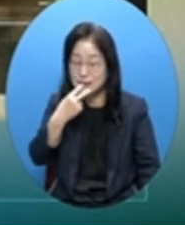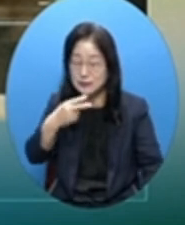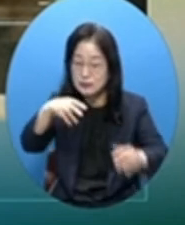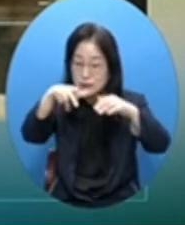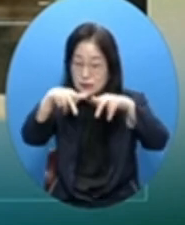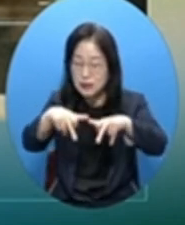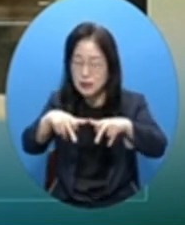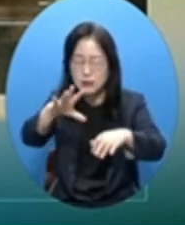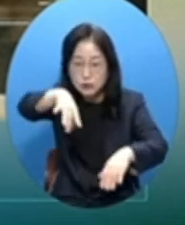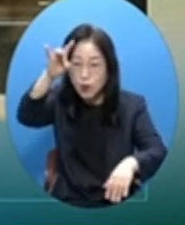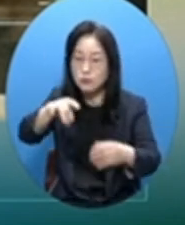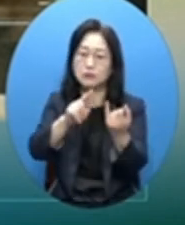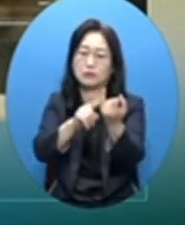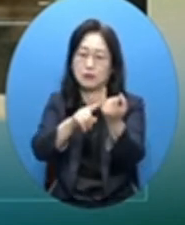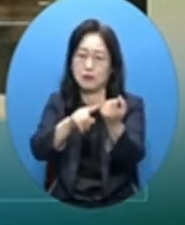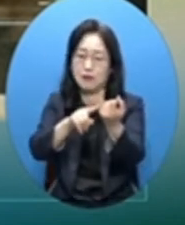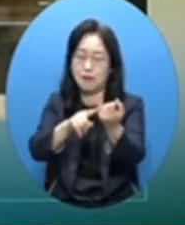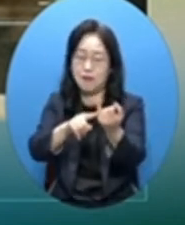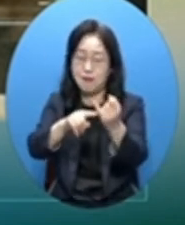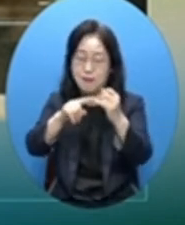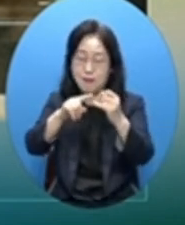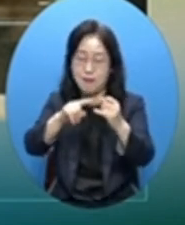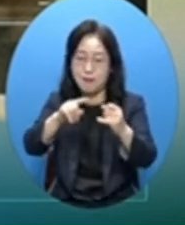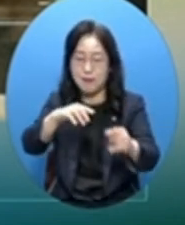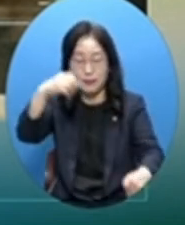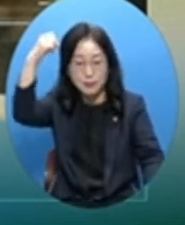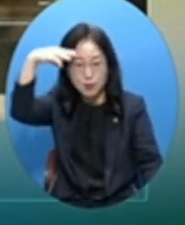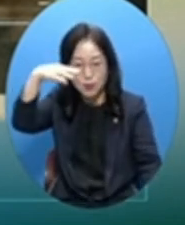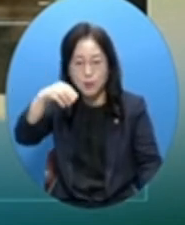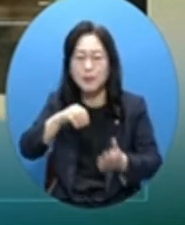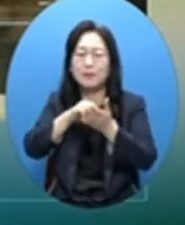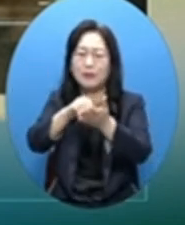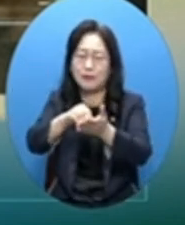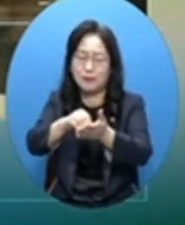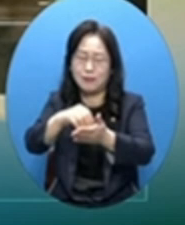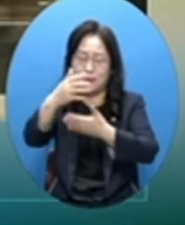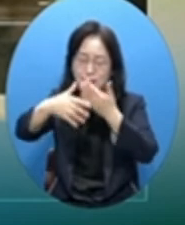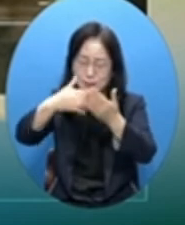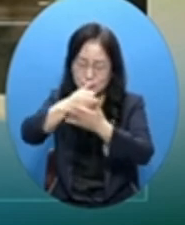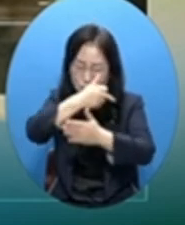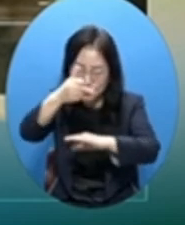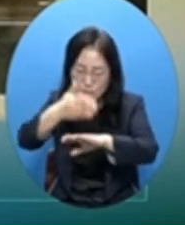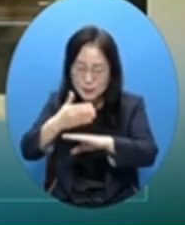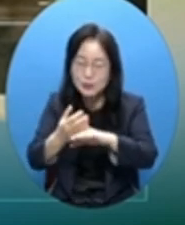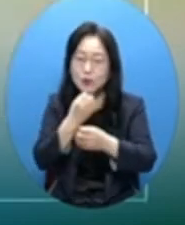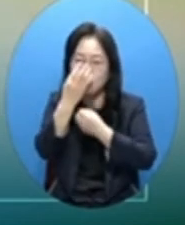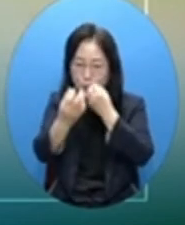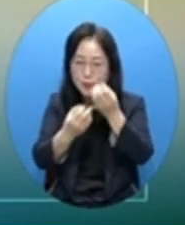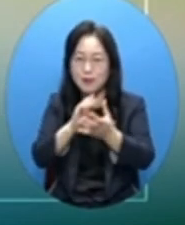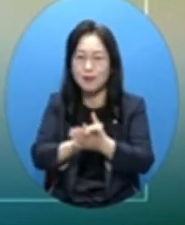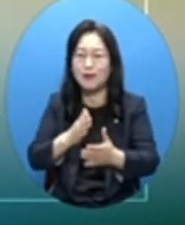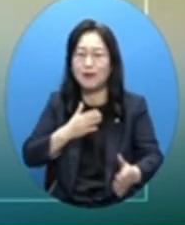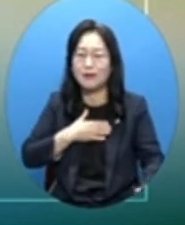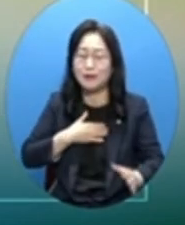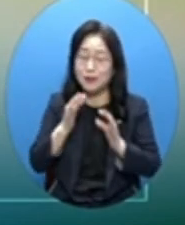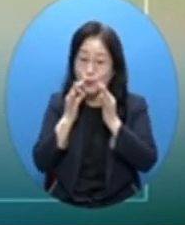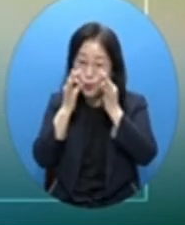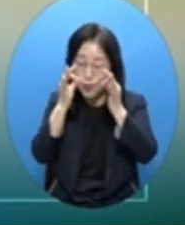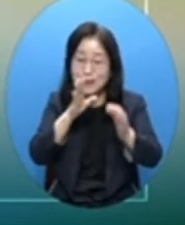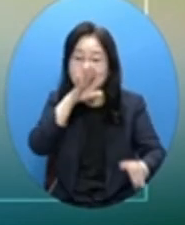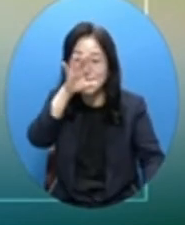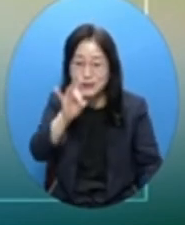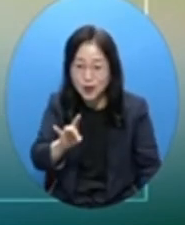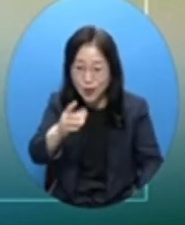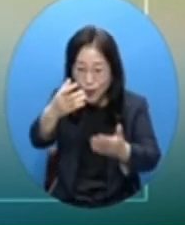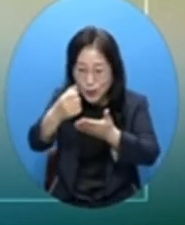처음으로이 대원의 입학을 알아서 하나님께 이와 같은 감사의 고백을 드립니다 내가 노력해서